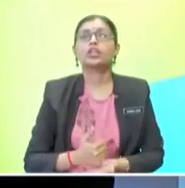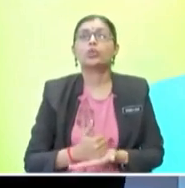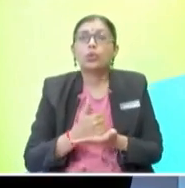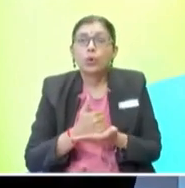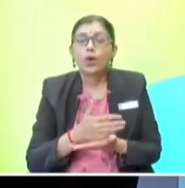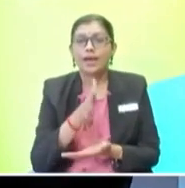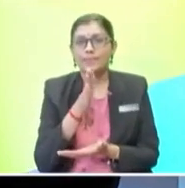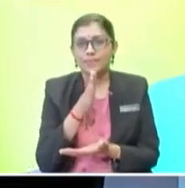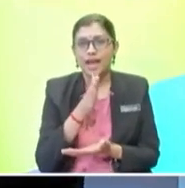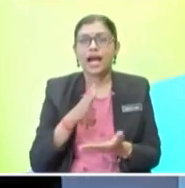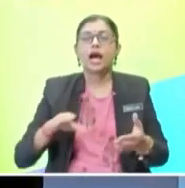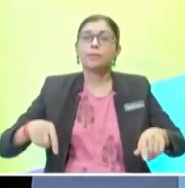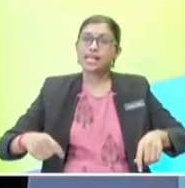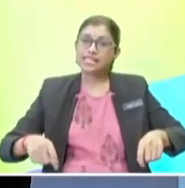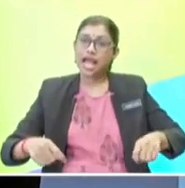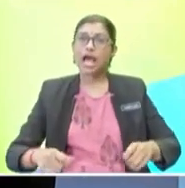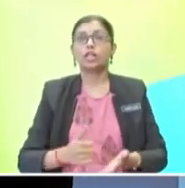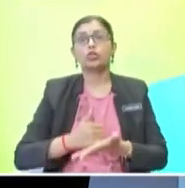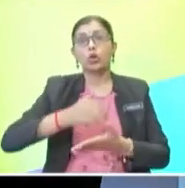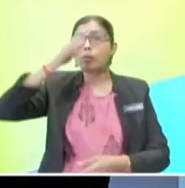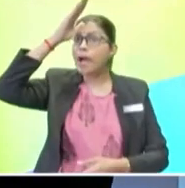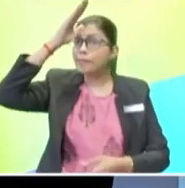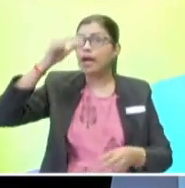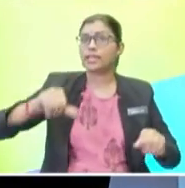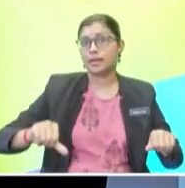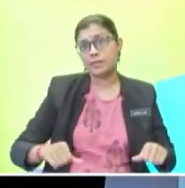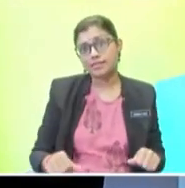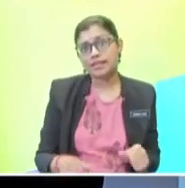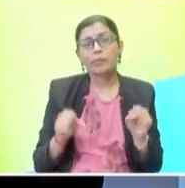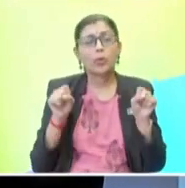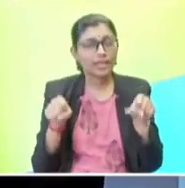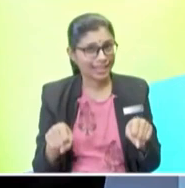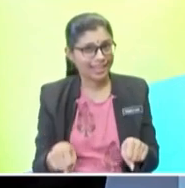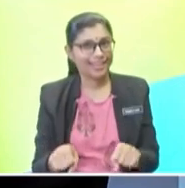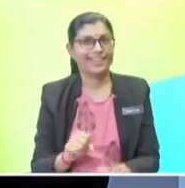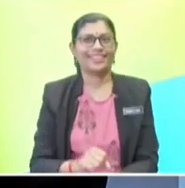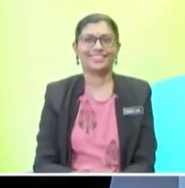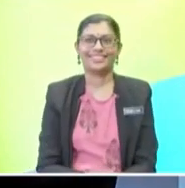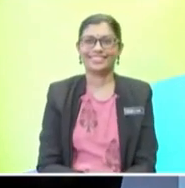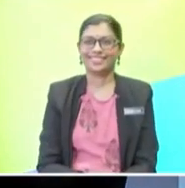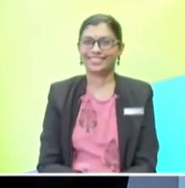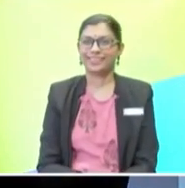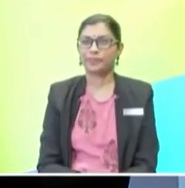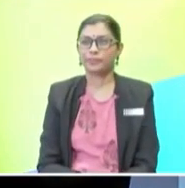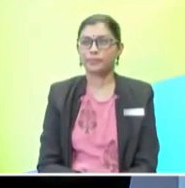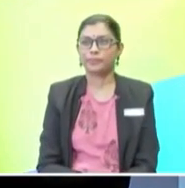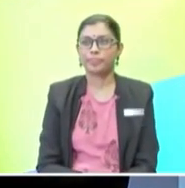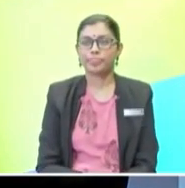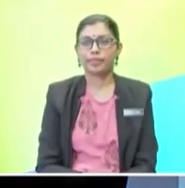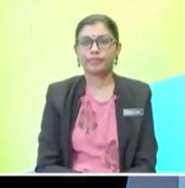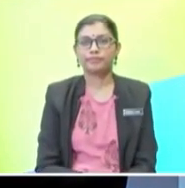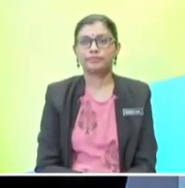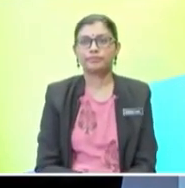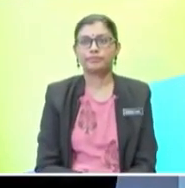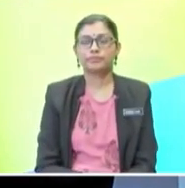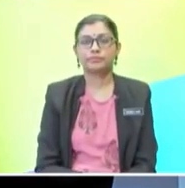orang selalu kaitkan dengan anak perempuan, betul, membantu ibu, tapi anak lelaki juga boleh. Jadi, kita nak tanyalah. Tadi kita tanya Ammar kan, dia bantu datuk